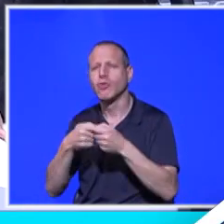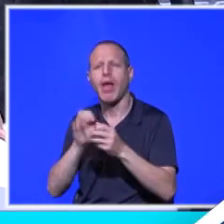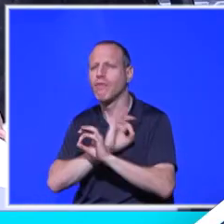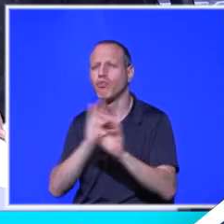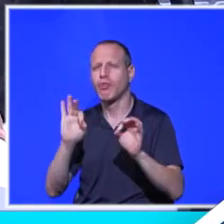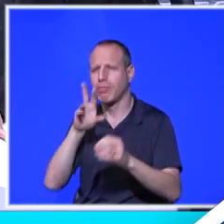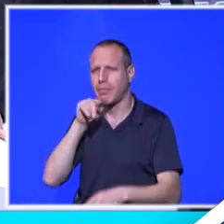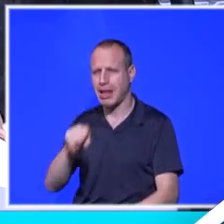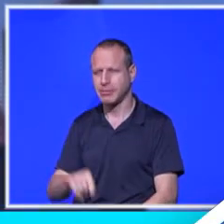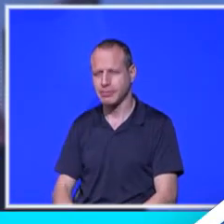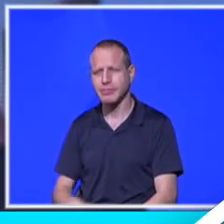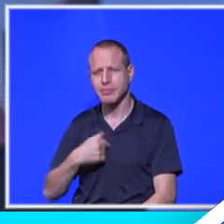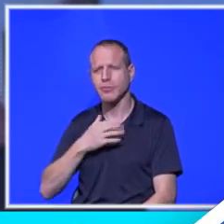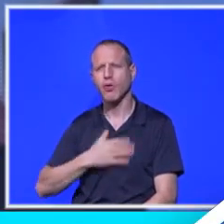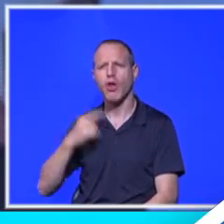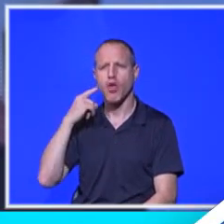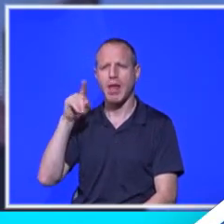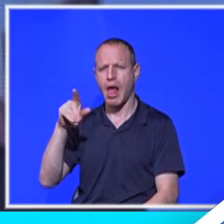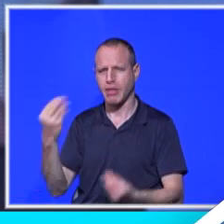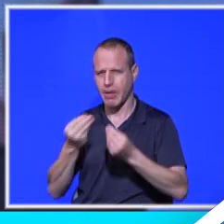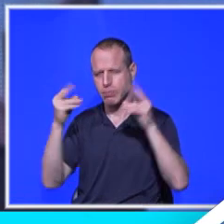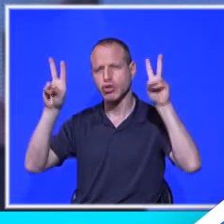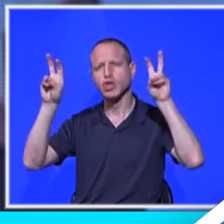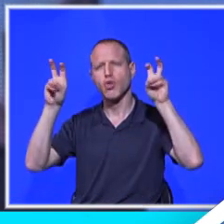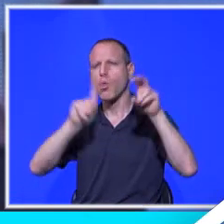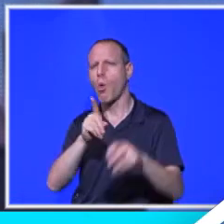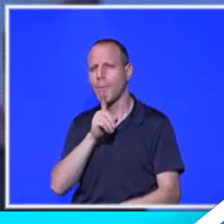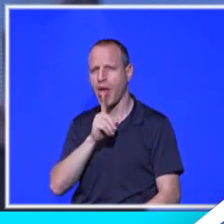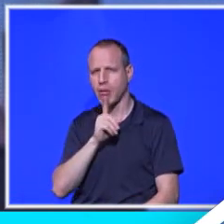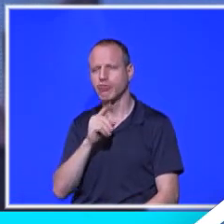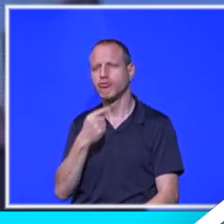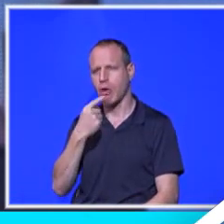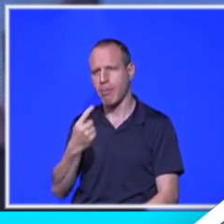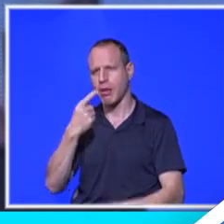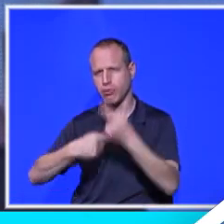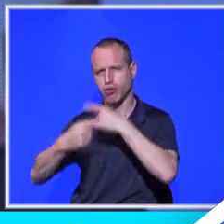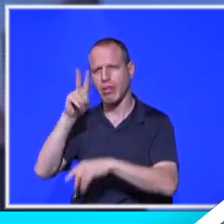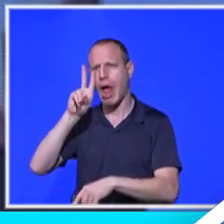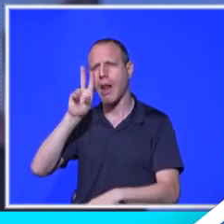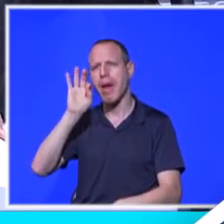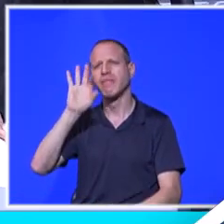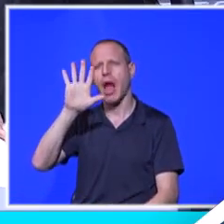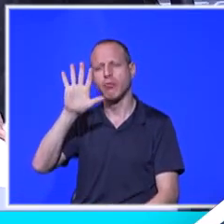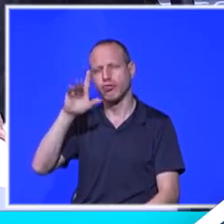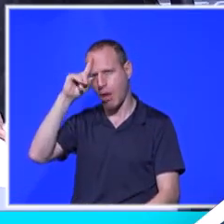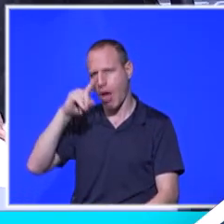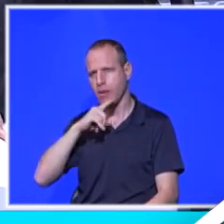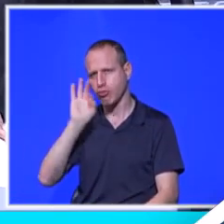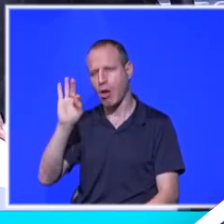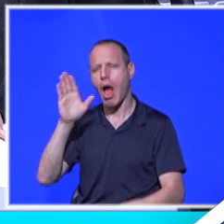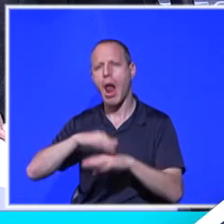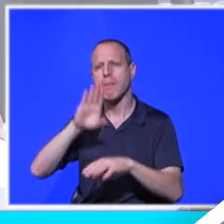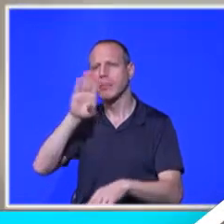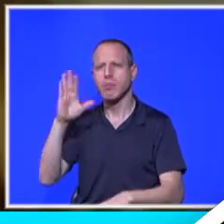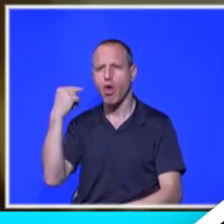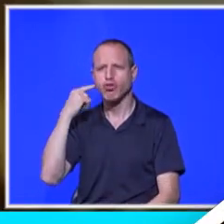על זה. אני כן רוצה להשמיע לך דברים שצוטטו לא מעט, שאמר בשנת 2005 אביך על נתניהו, בוא נשמע אותו.